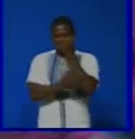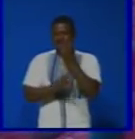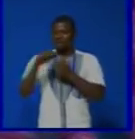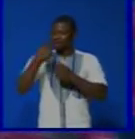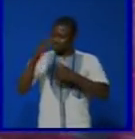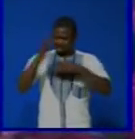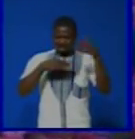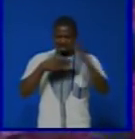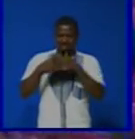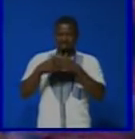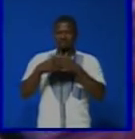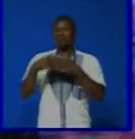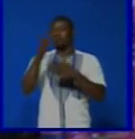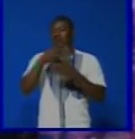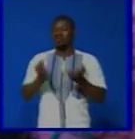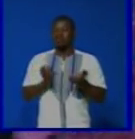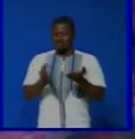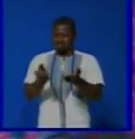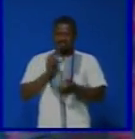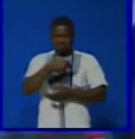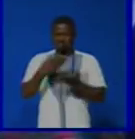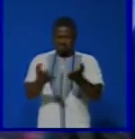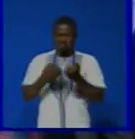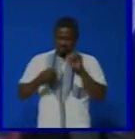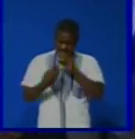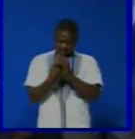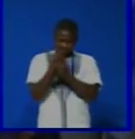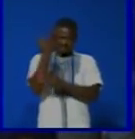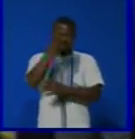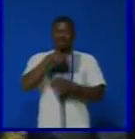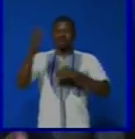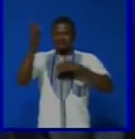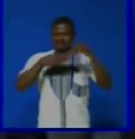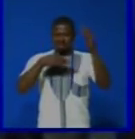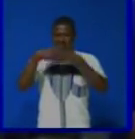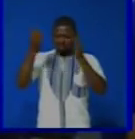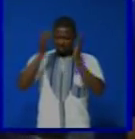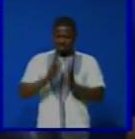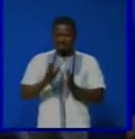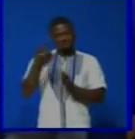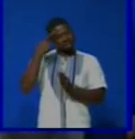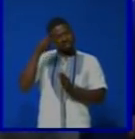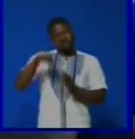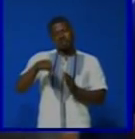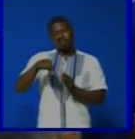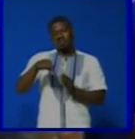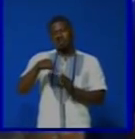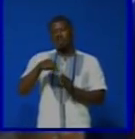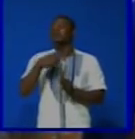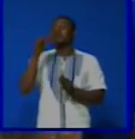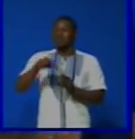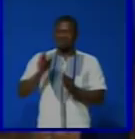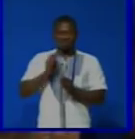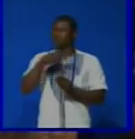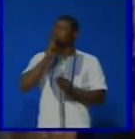en recherche de l'émergence. Et les bâtisseurs, c'est pour leur dire, voilà, ils ne sont pas là pour profiter d'une